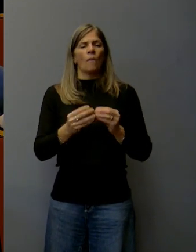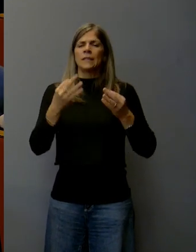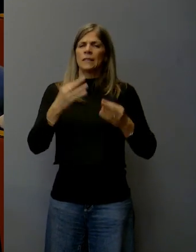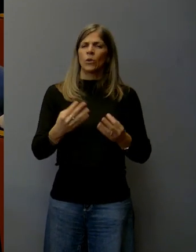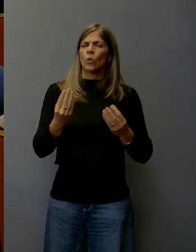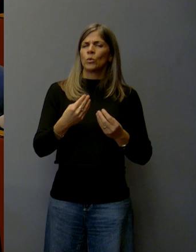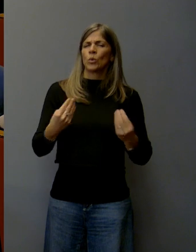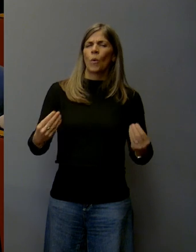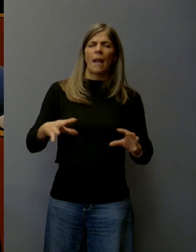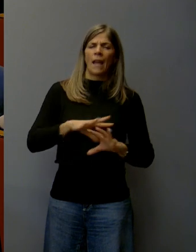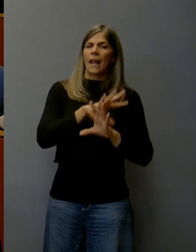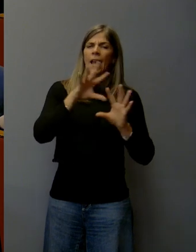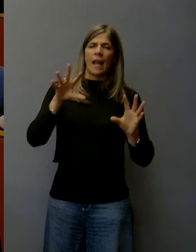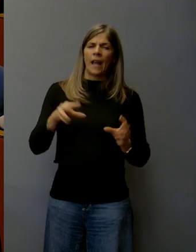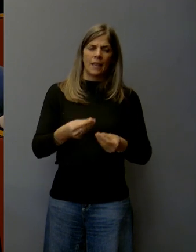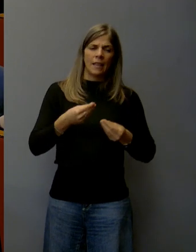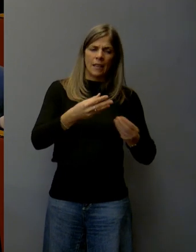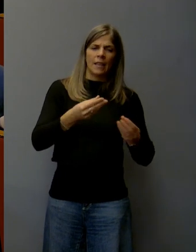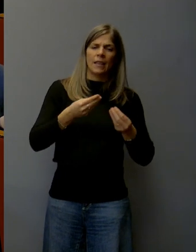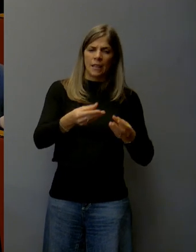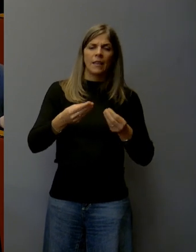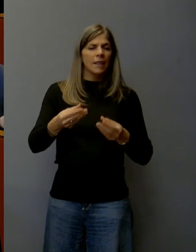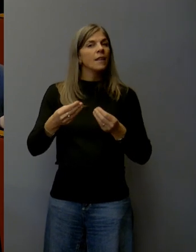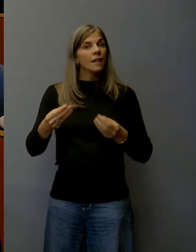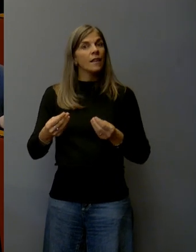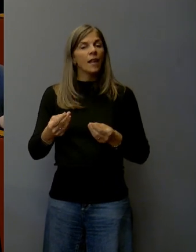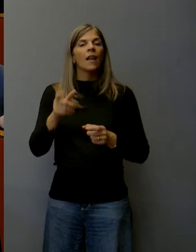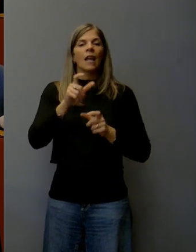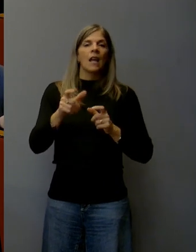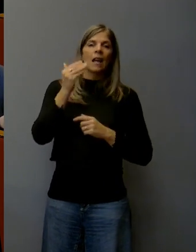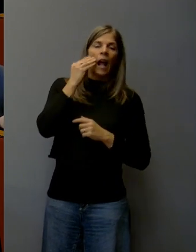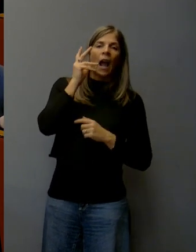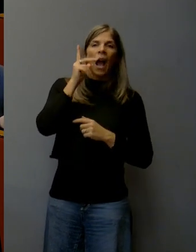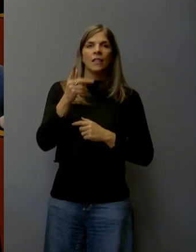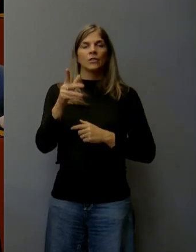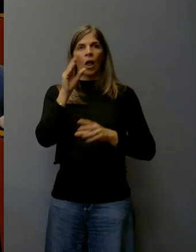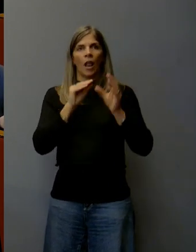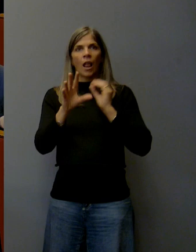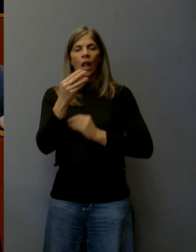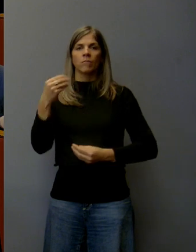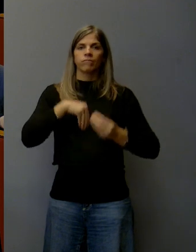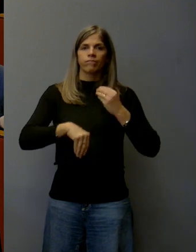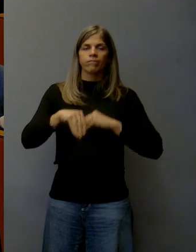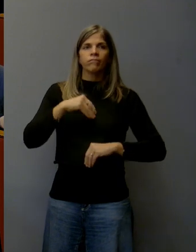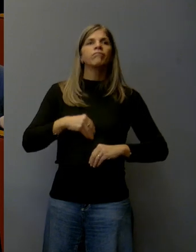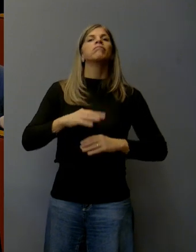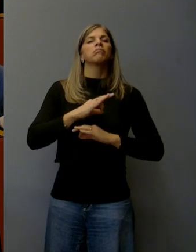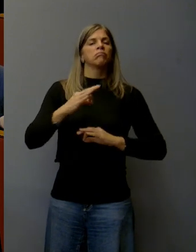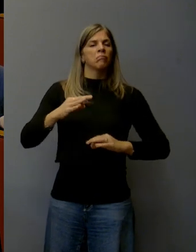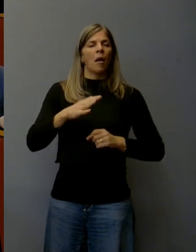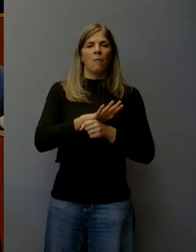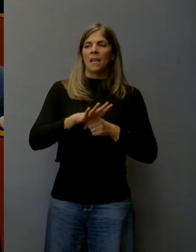ad una persona ad un ragazzo da una ragazza che sono e diventano i futuri lavoratori diventano